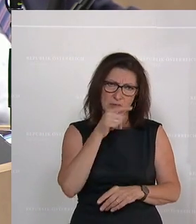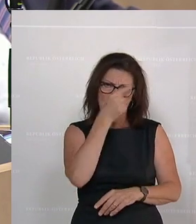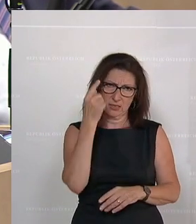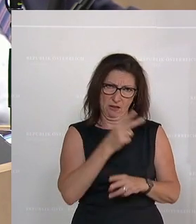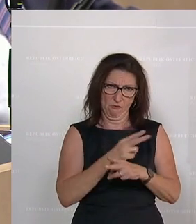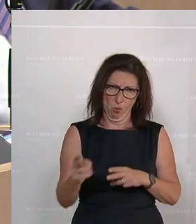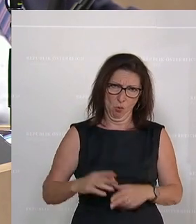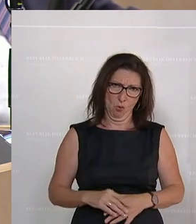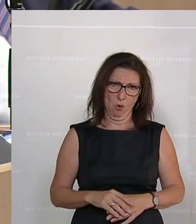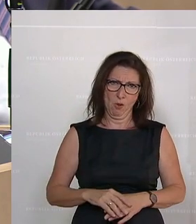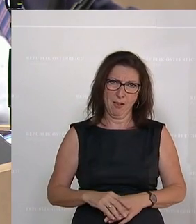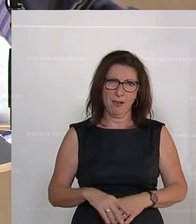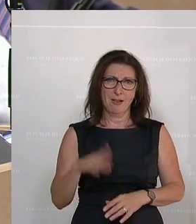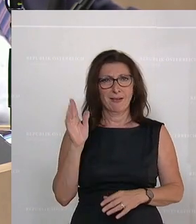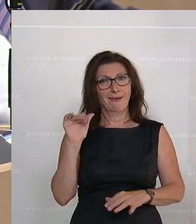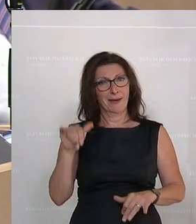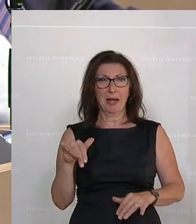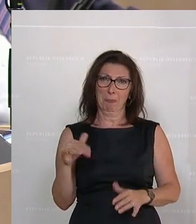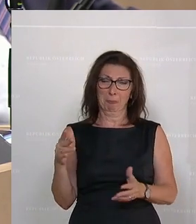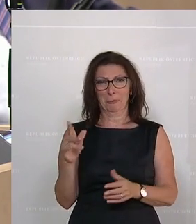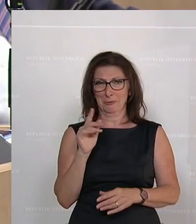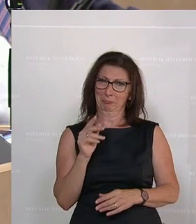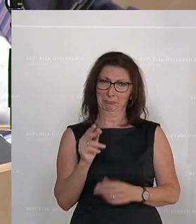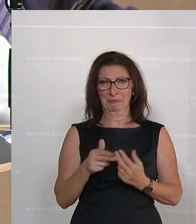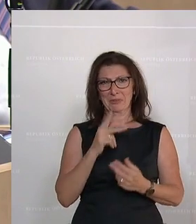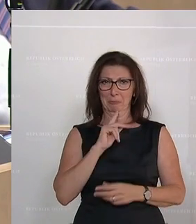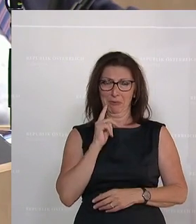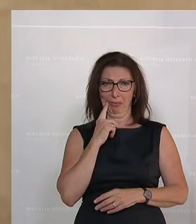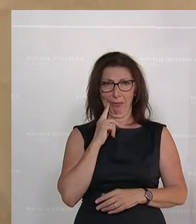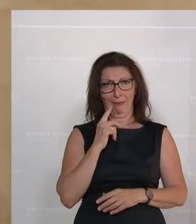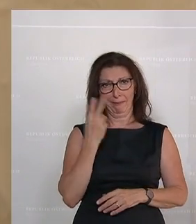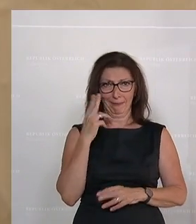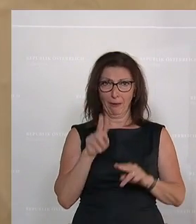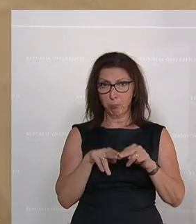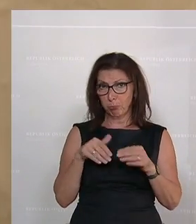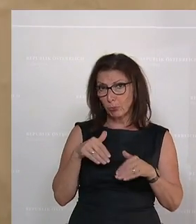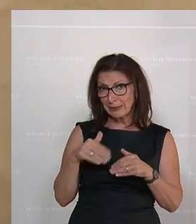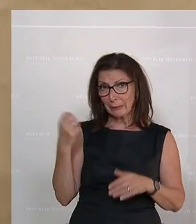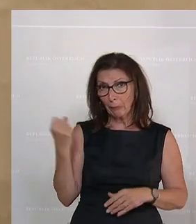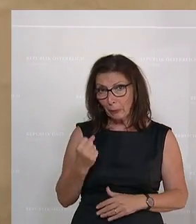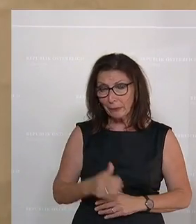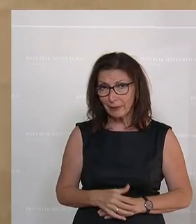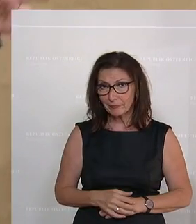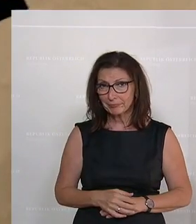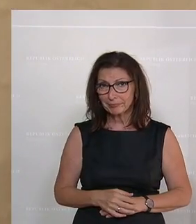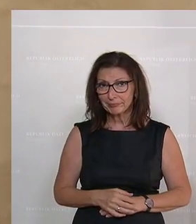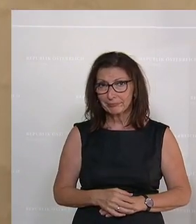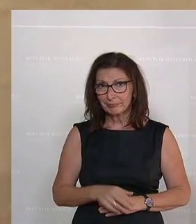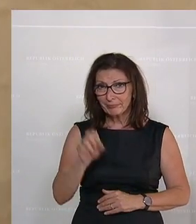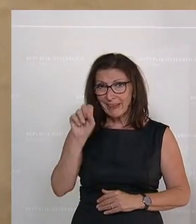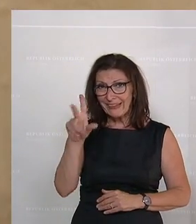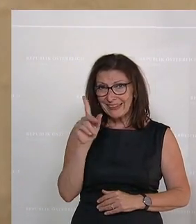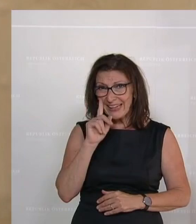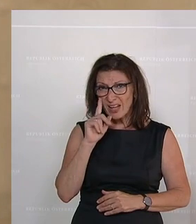bei der diesel schmunzeln ist der punkt des minister er bundesminister brunner aber um 13 eine presseaussendung